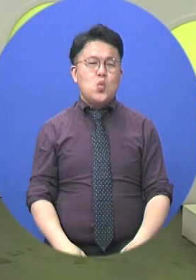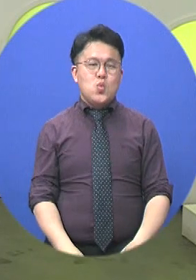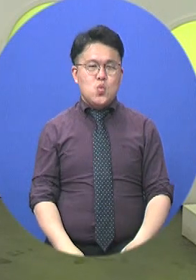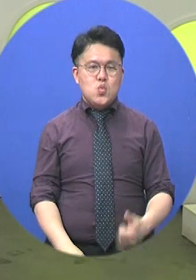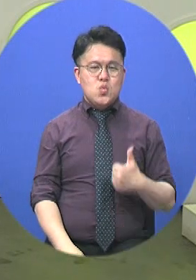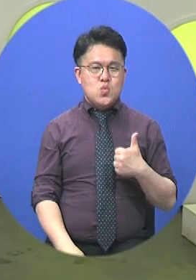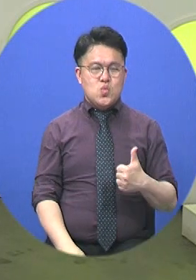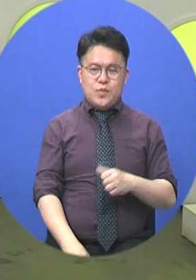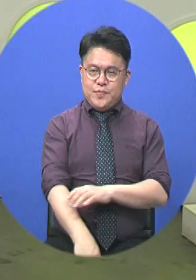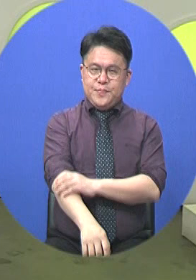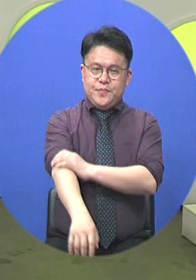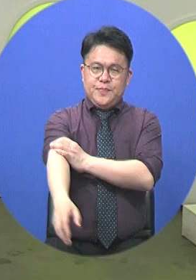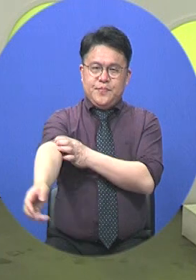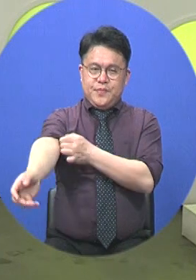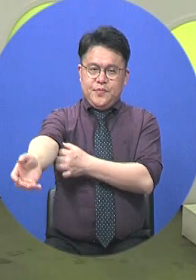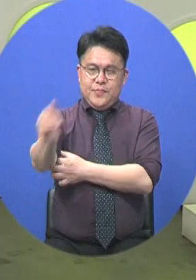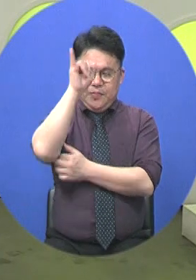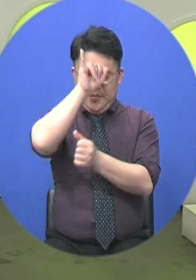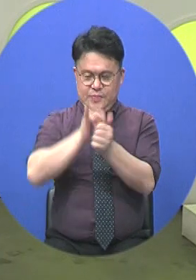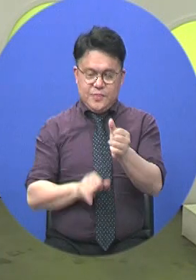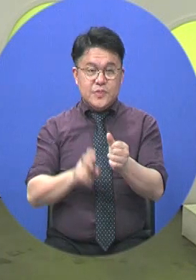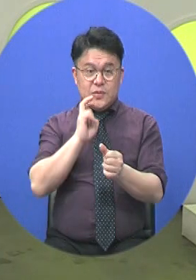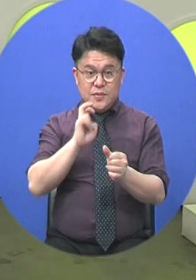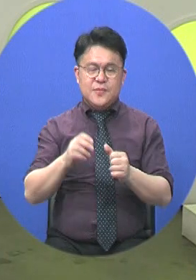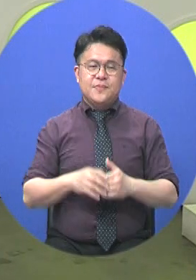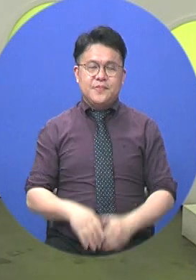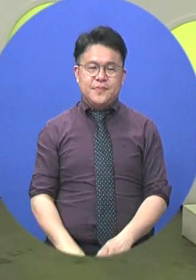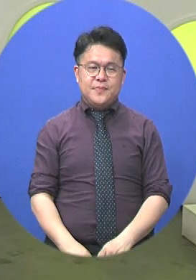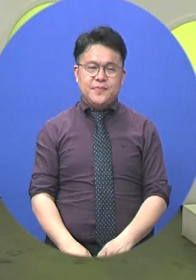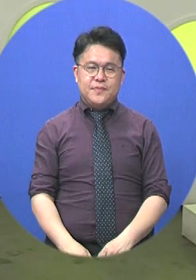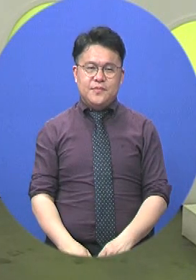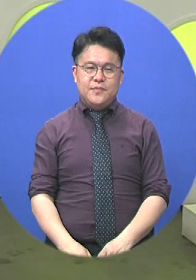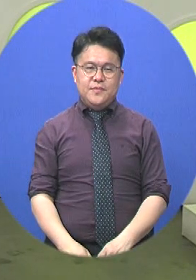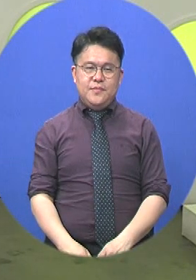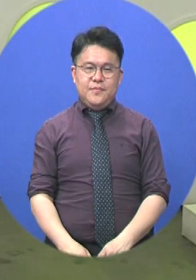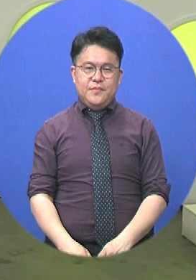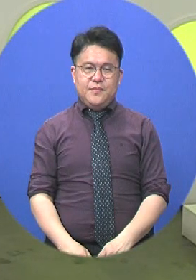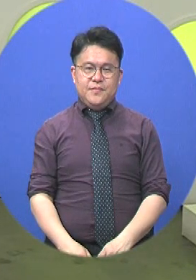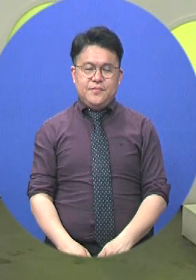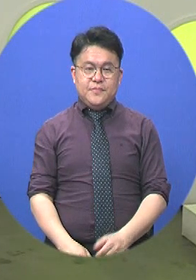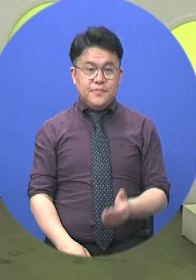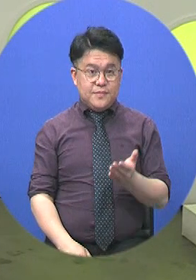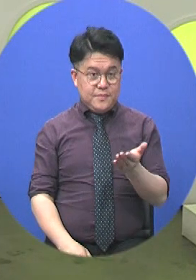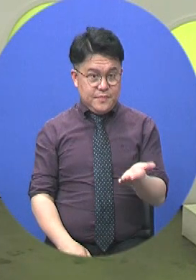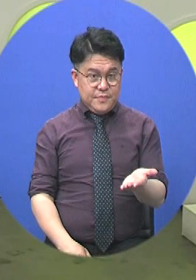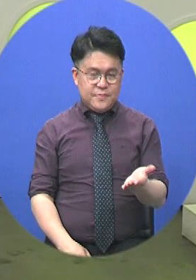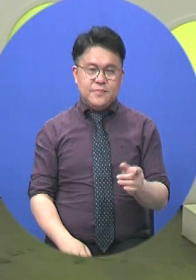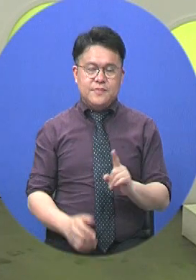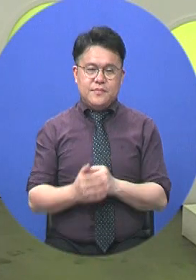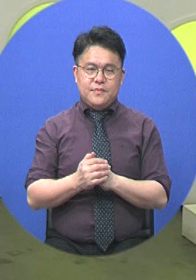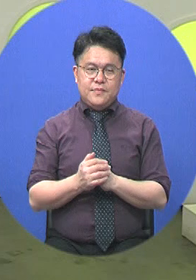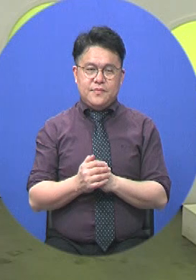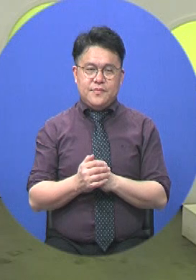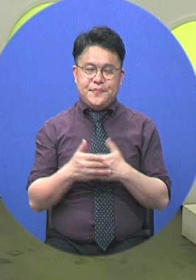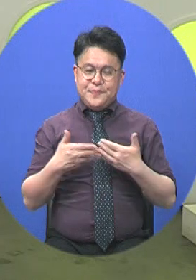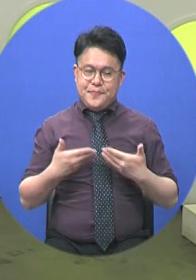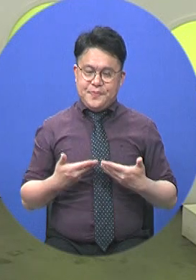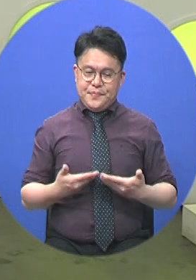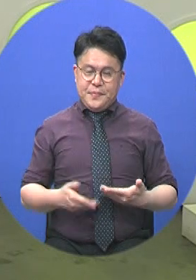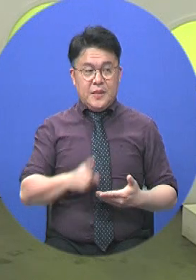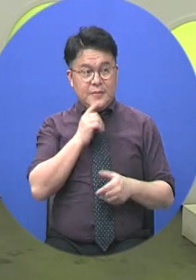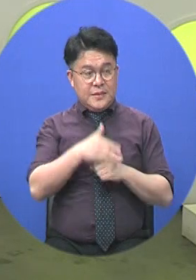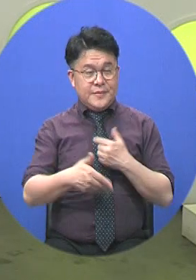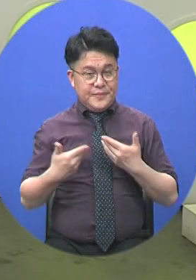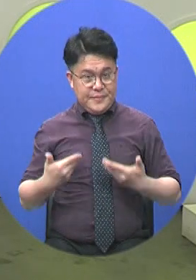소개합니다. 할미꽃이 쇼의 활짝, 노래죠. 네, 피었네요. 우리 박경호님은 굉장히 차분하시게